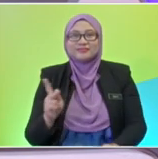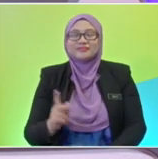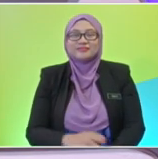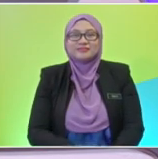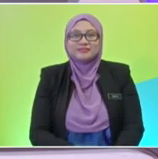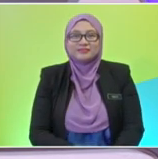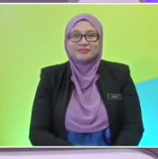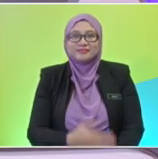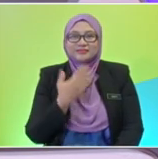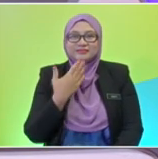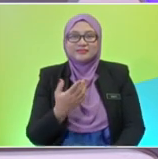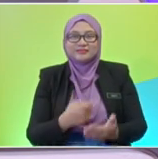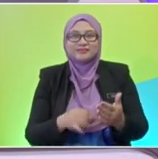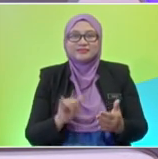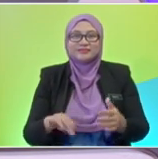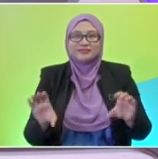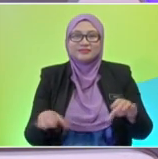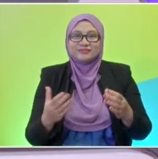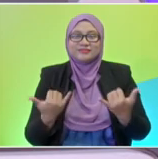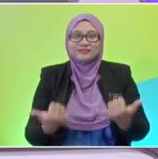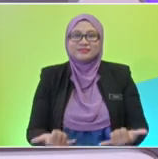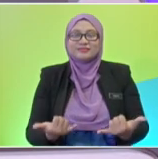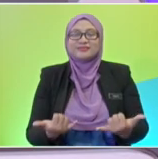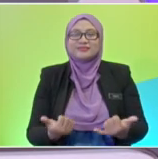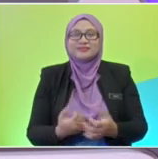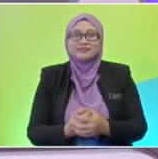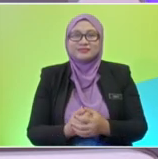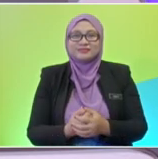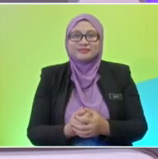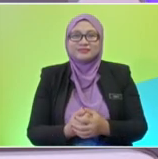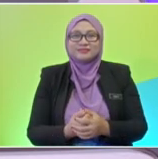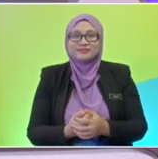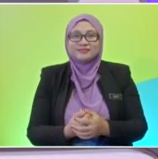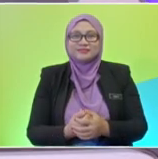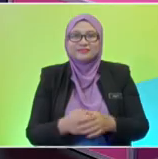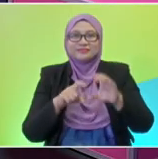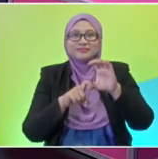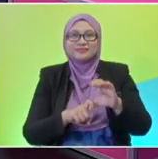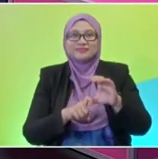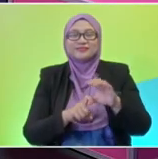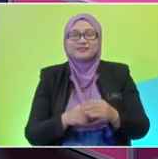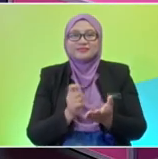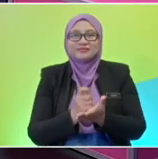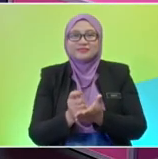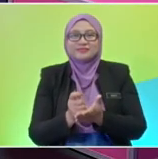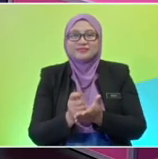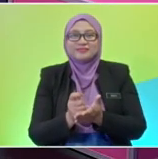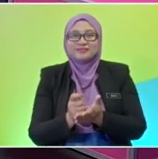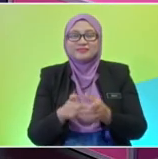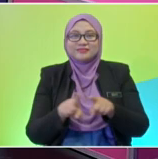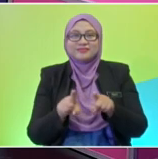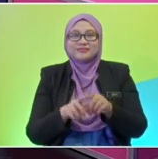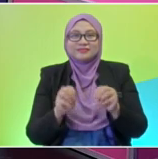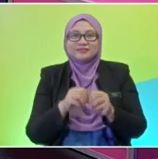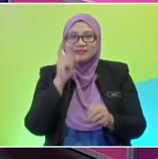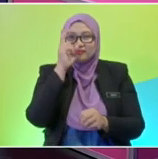baik apa yang kita akan buat tadi buat sekarang tergantung toleransi biasanya gantung macam depan